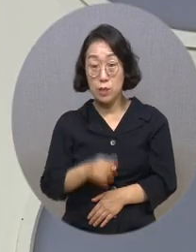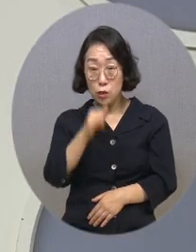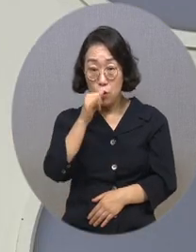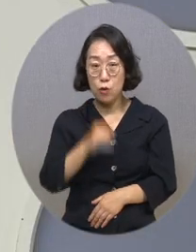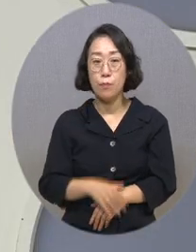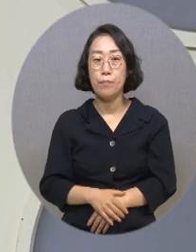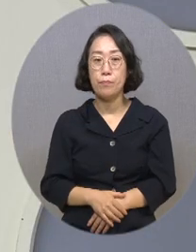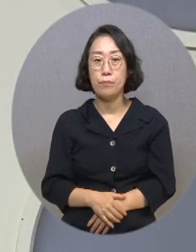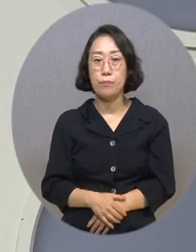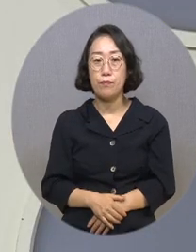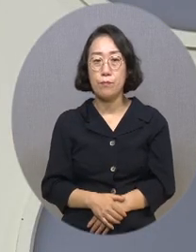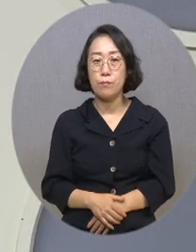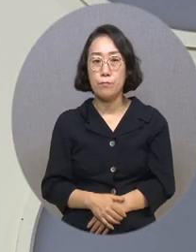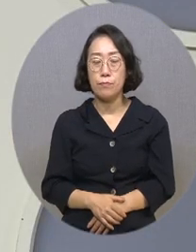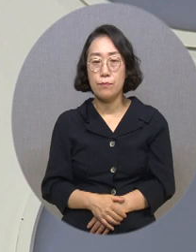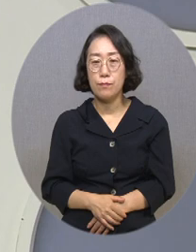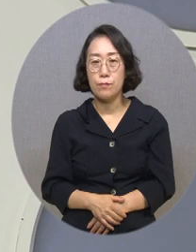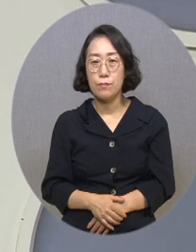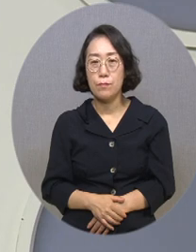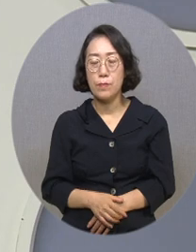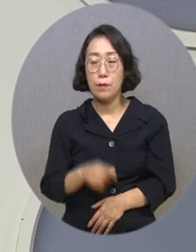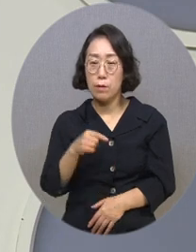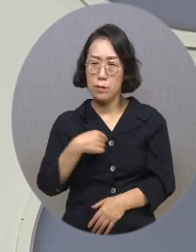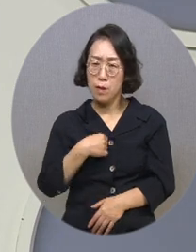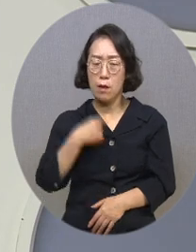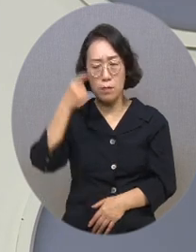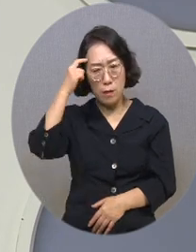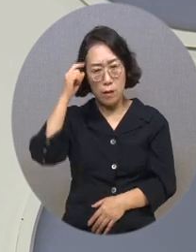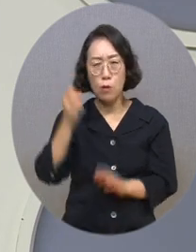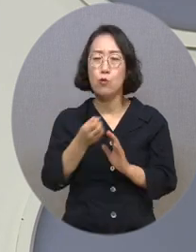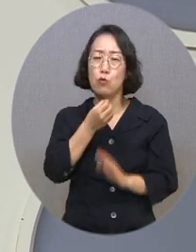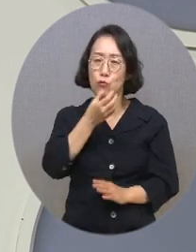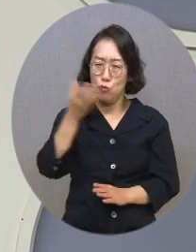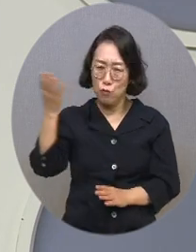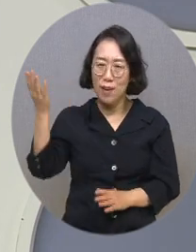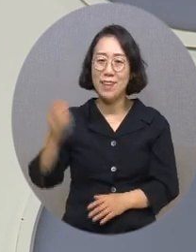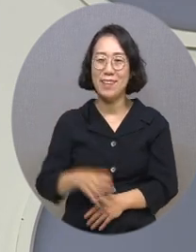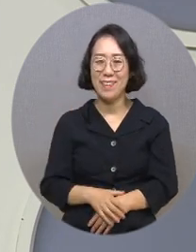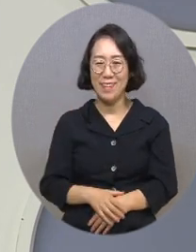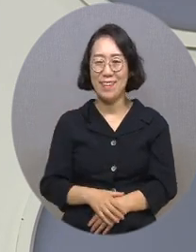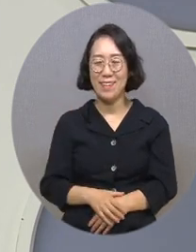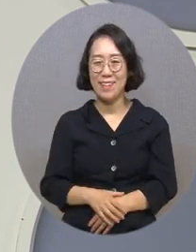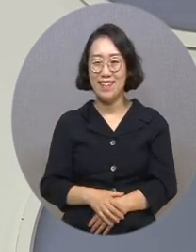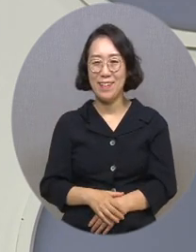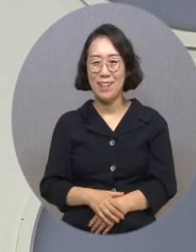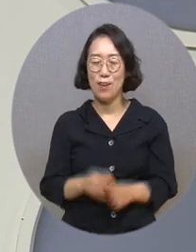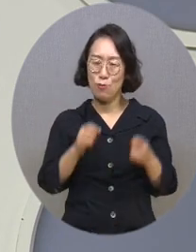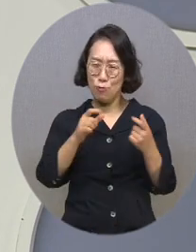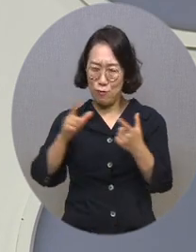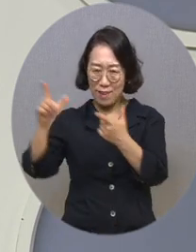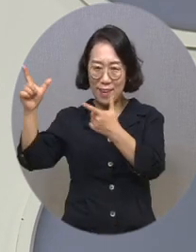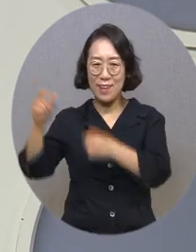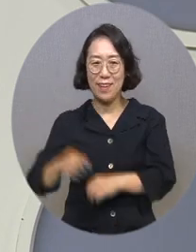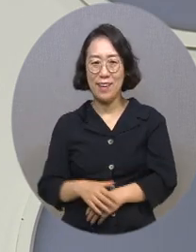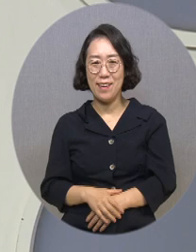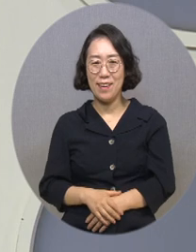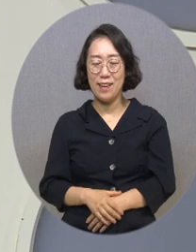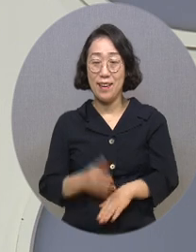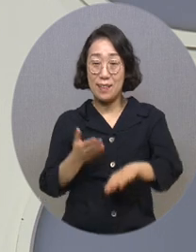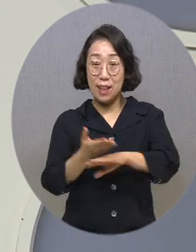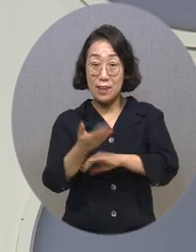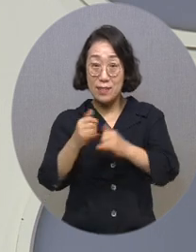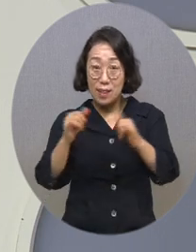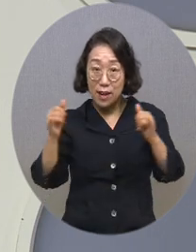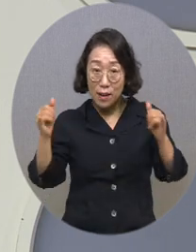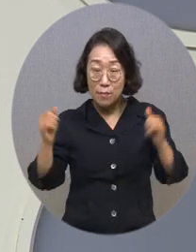생각은 유명인들하고 사진 찍는 게 하나의 유행이에요. 제가 만들어 나왔고 그래서는 행사 아닐지 딴 분. 그래서 안